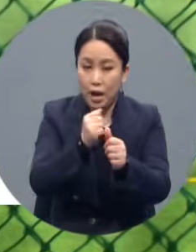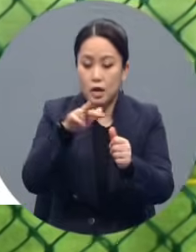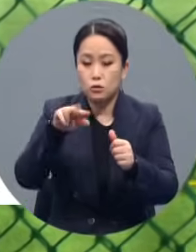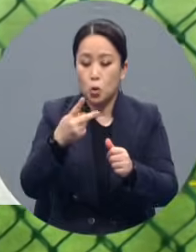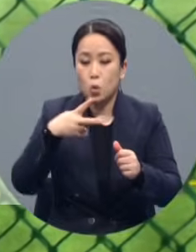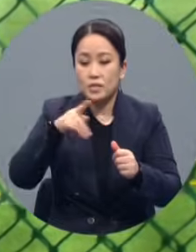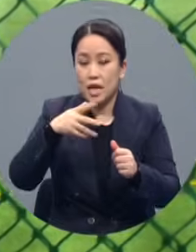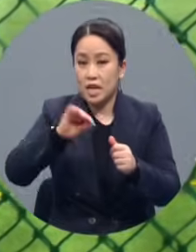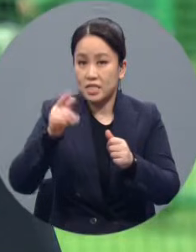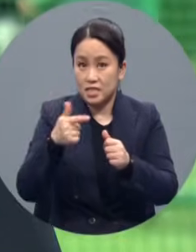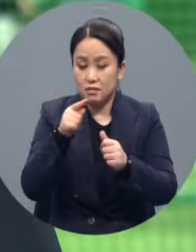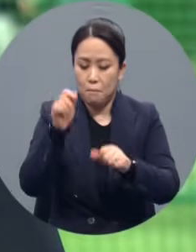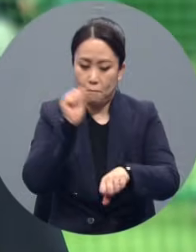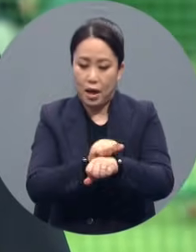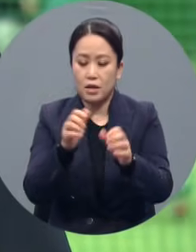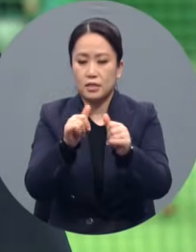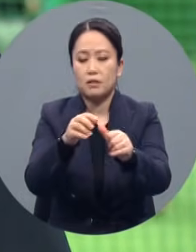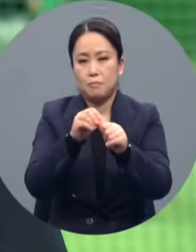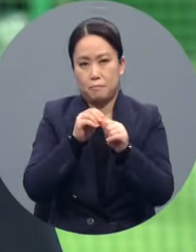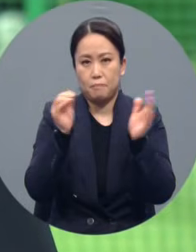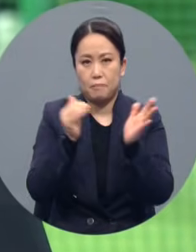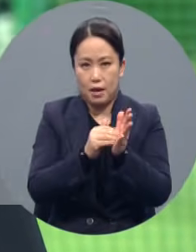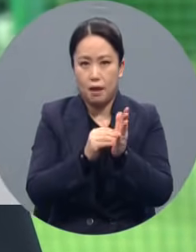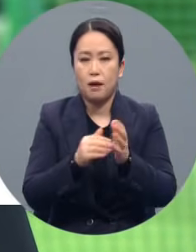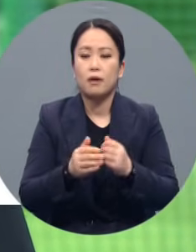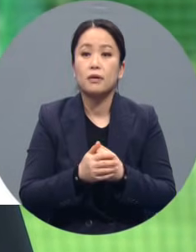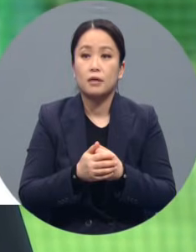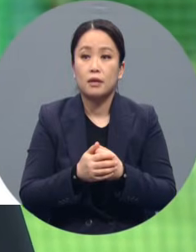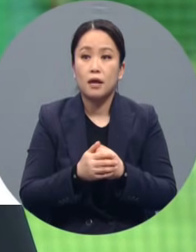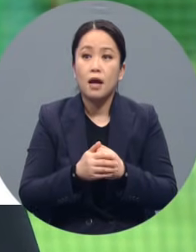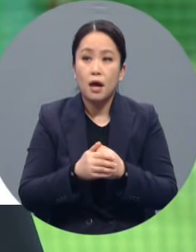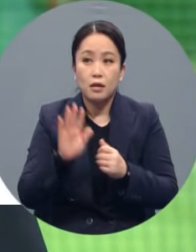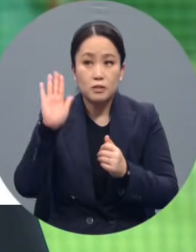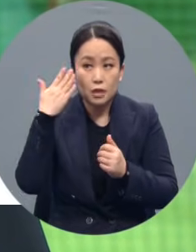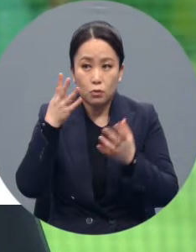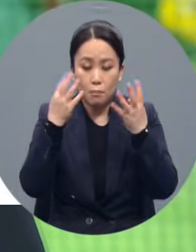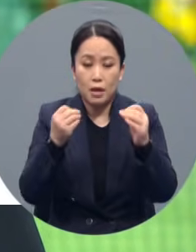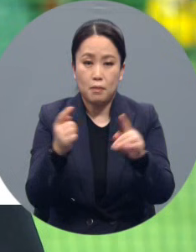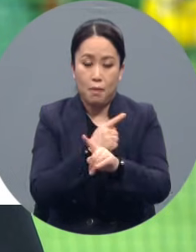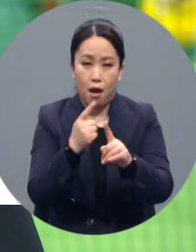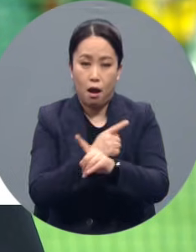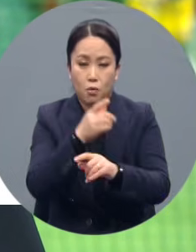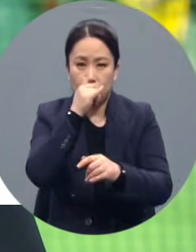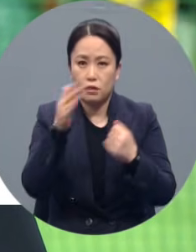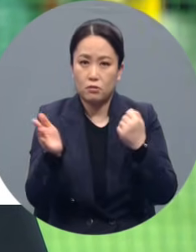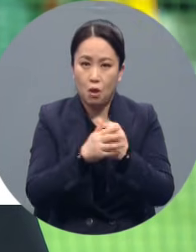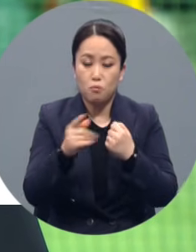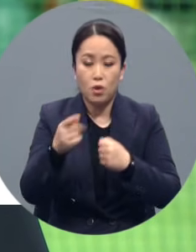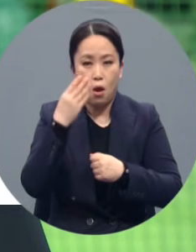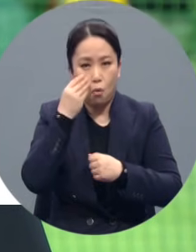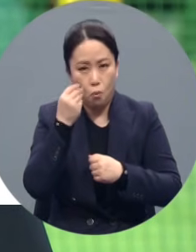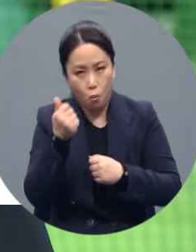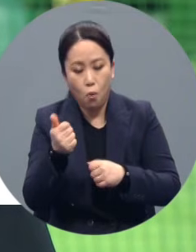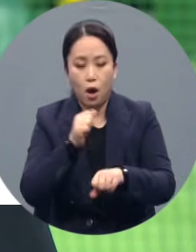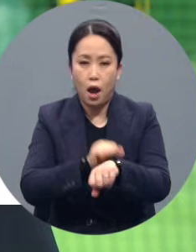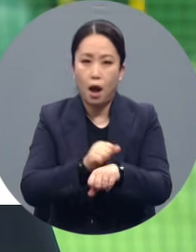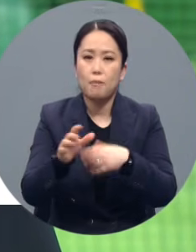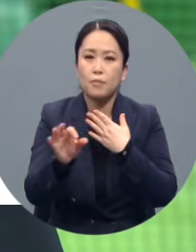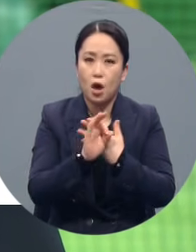신인들도 가세했습니다. 최근에 많이 좀 이렇게 바뀌고 있는 것 같아가지고 적응 잘하면은 이제